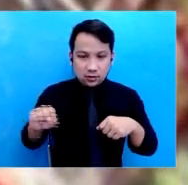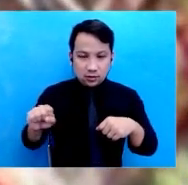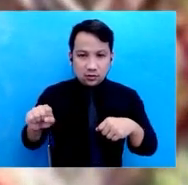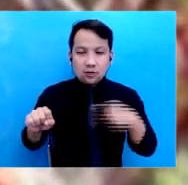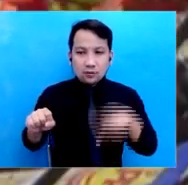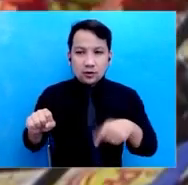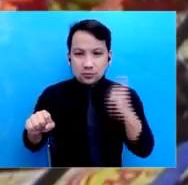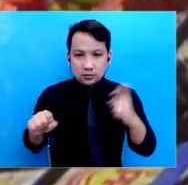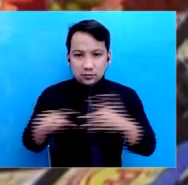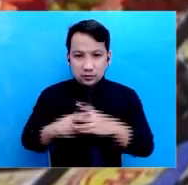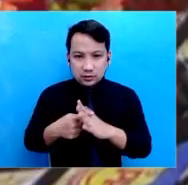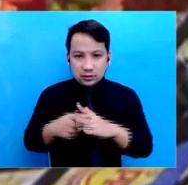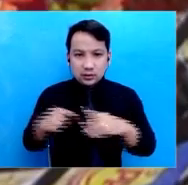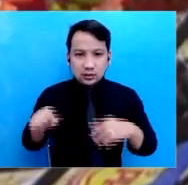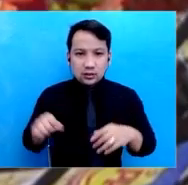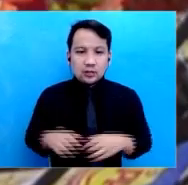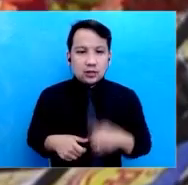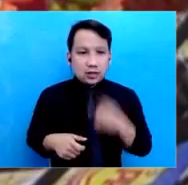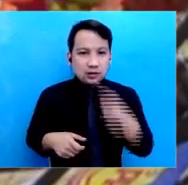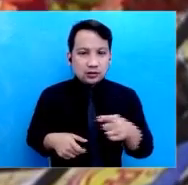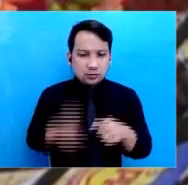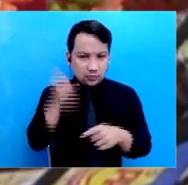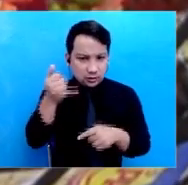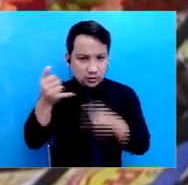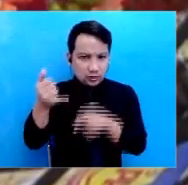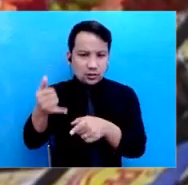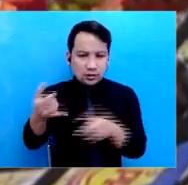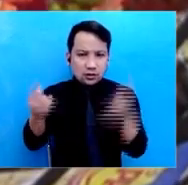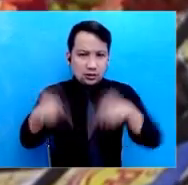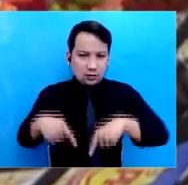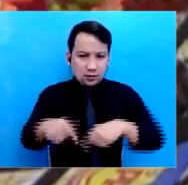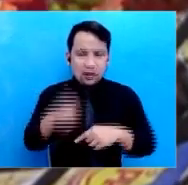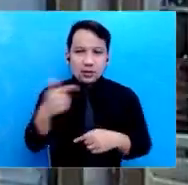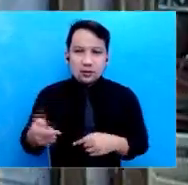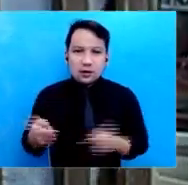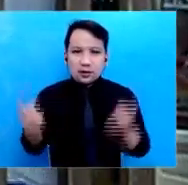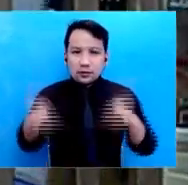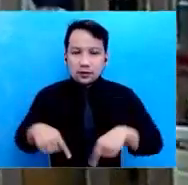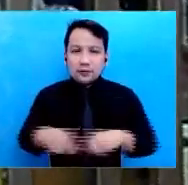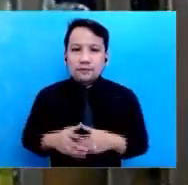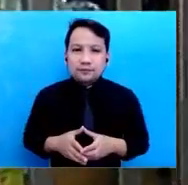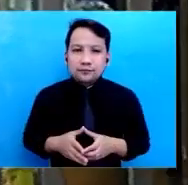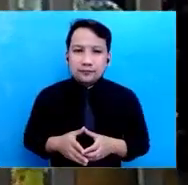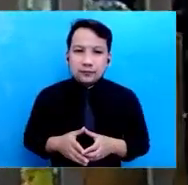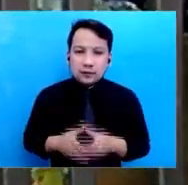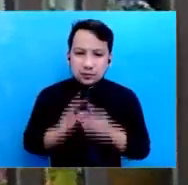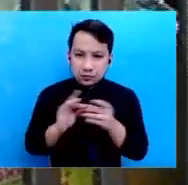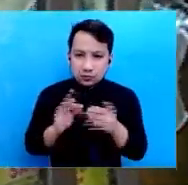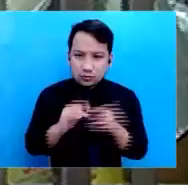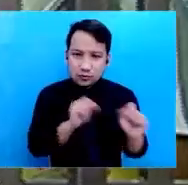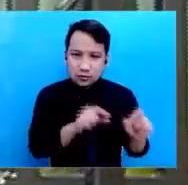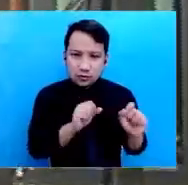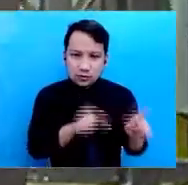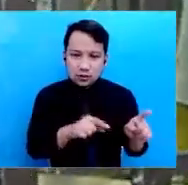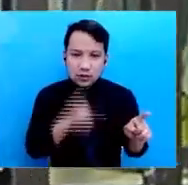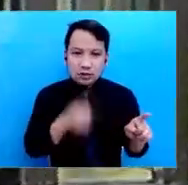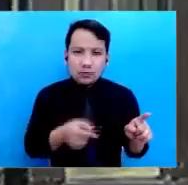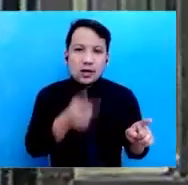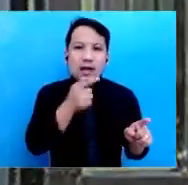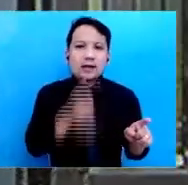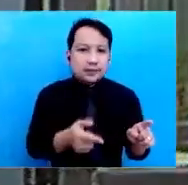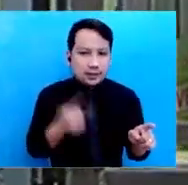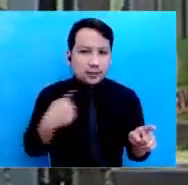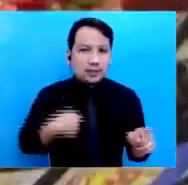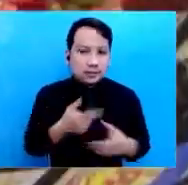nila. Hindi na nasapun ng CCTV ang mga sumunod na eksena. Pero kwento ng tindero, mas werteng hindi pumutok